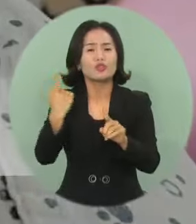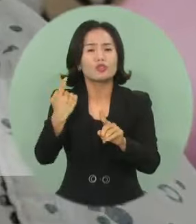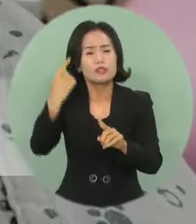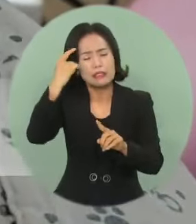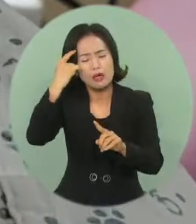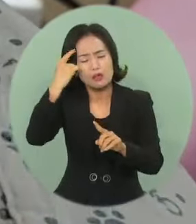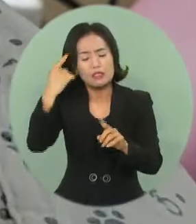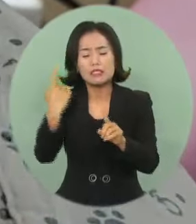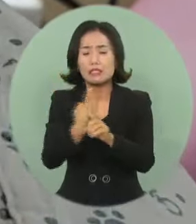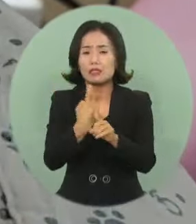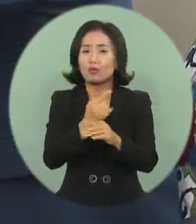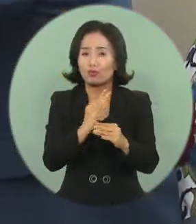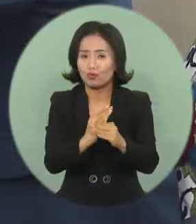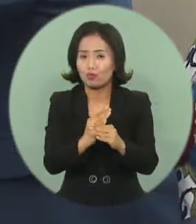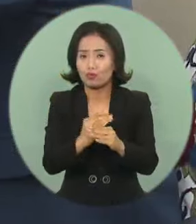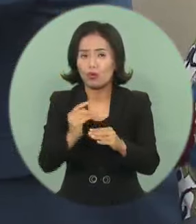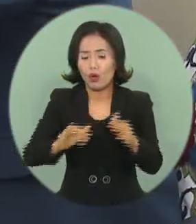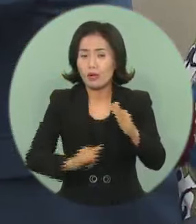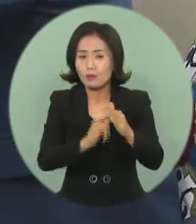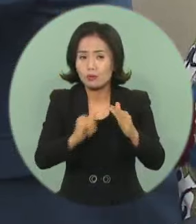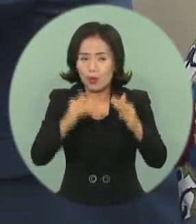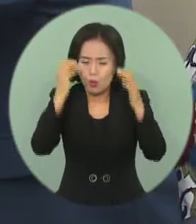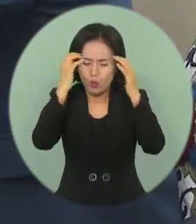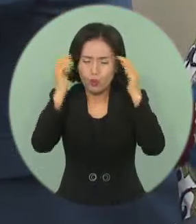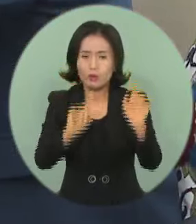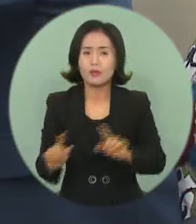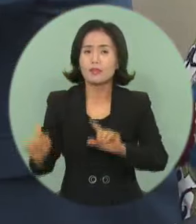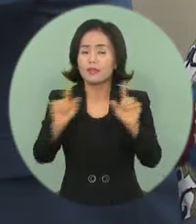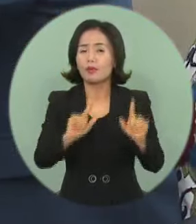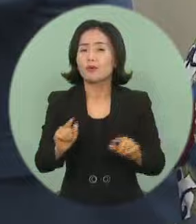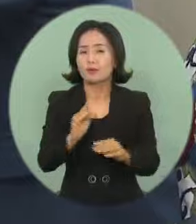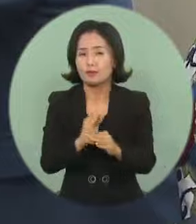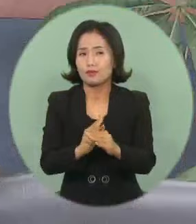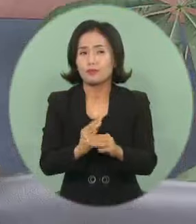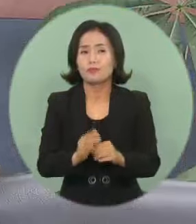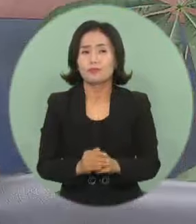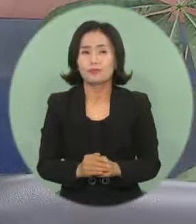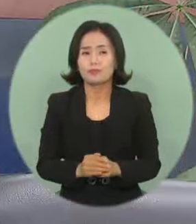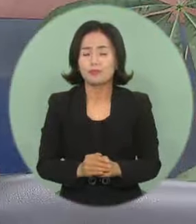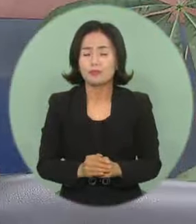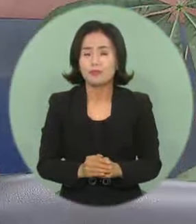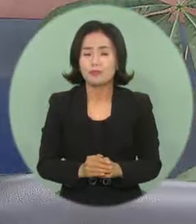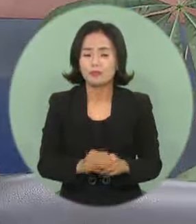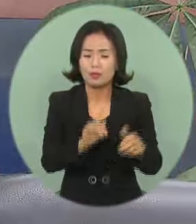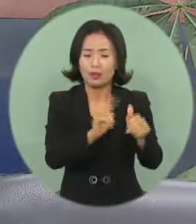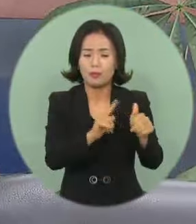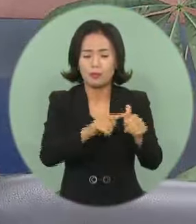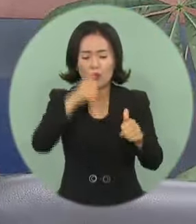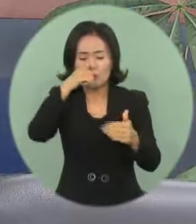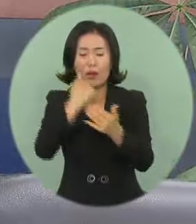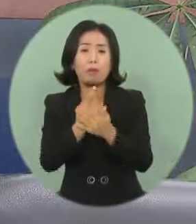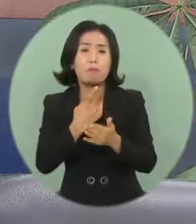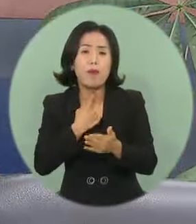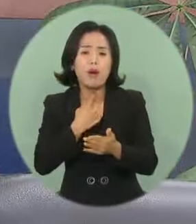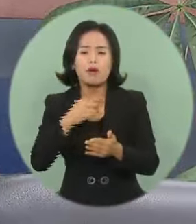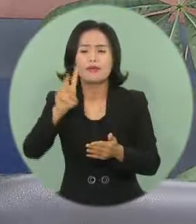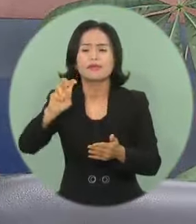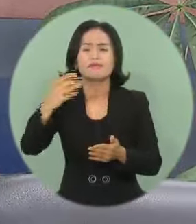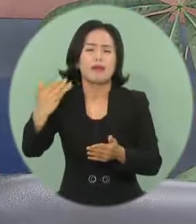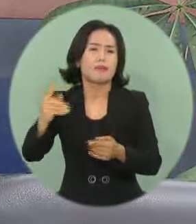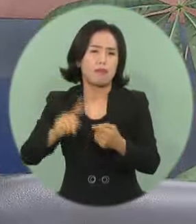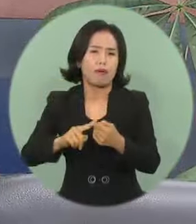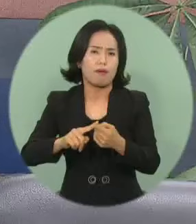상담과 심리치료를 받고 있고 가족들은 고통 속에서 살고 있습니다. 이분이 전과 28범이더라고요. 그런걸 살고